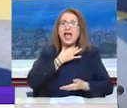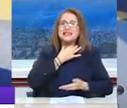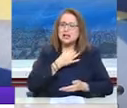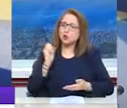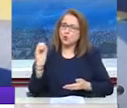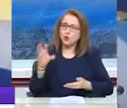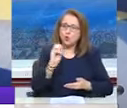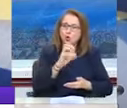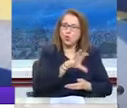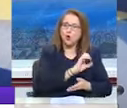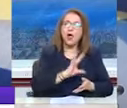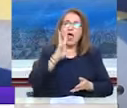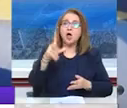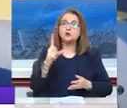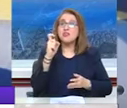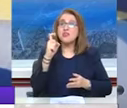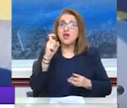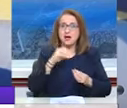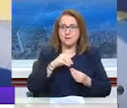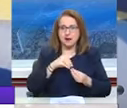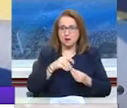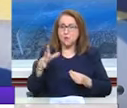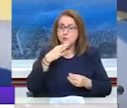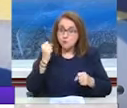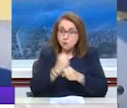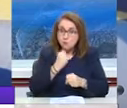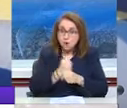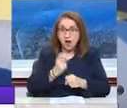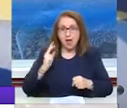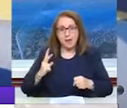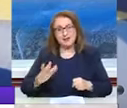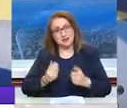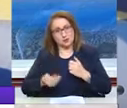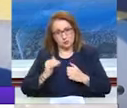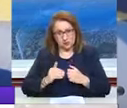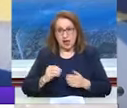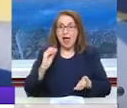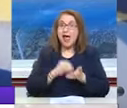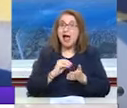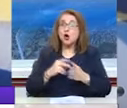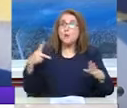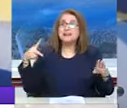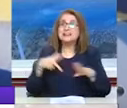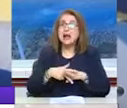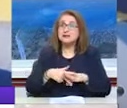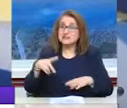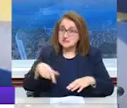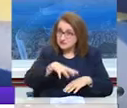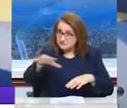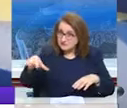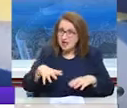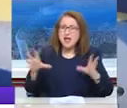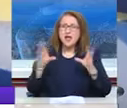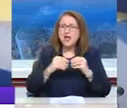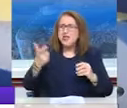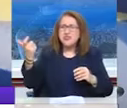10 Απριλίου. Έκτον, οι τράπεζες και οι διαχειριστές δανείων, σε συνέχεια στενής συνεργασίας